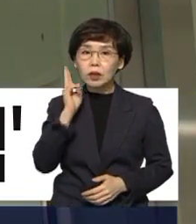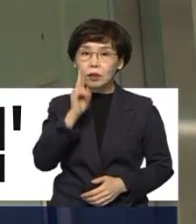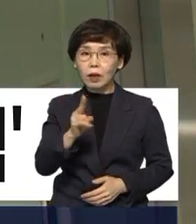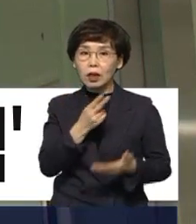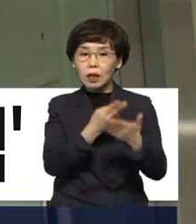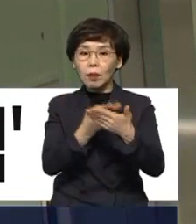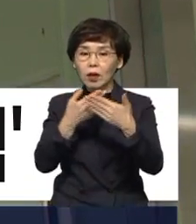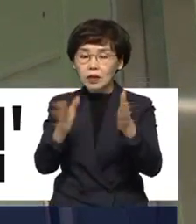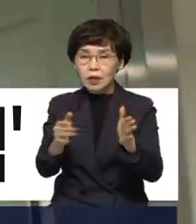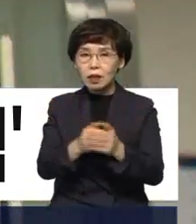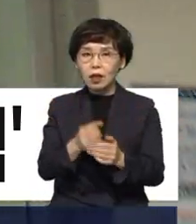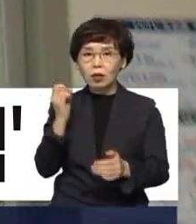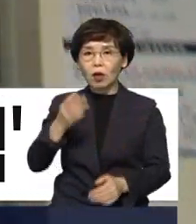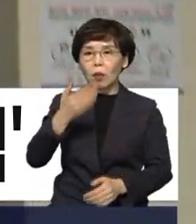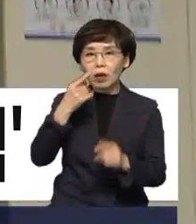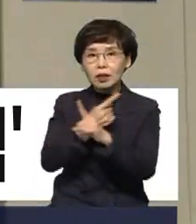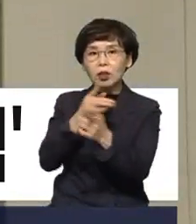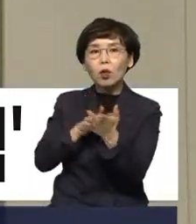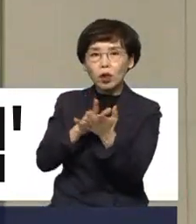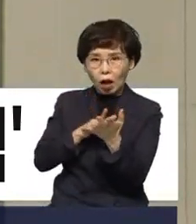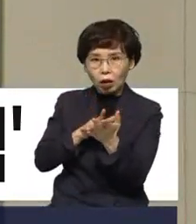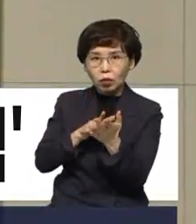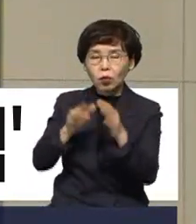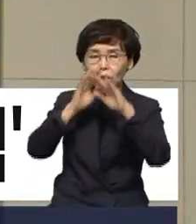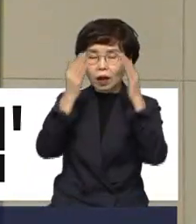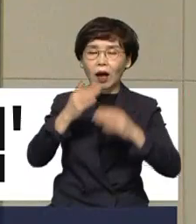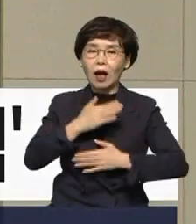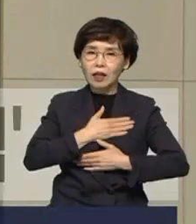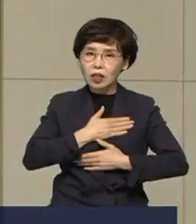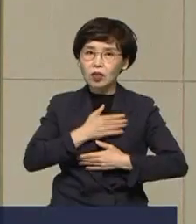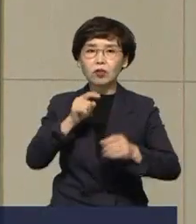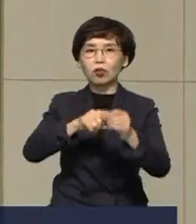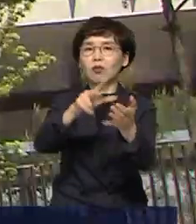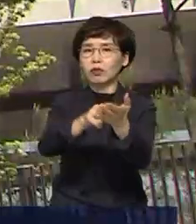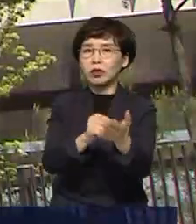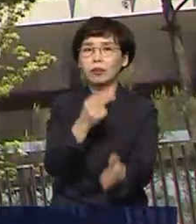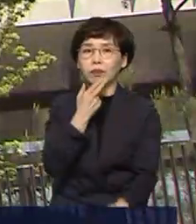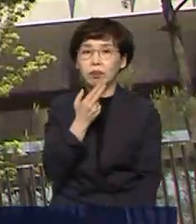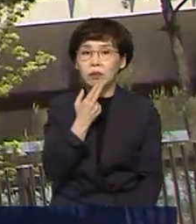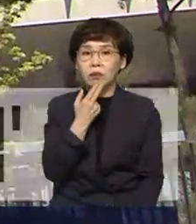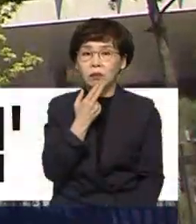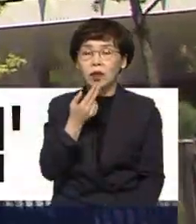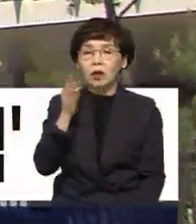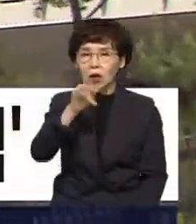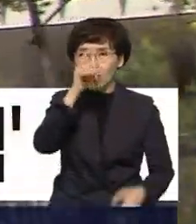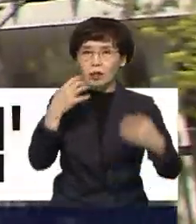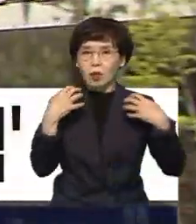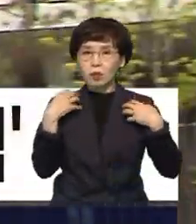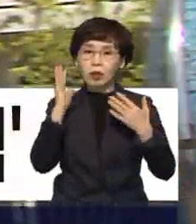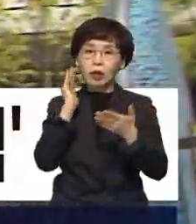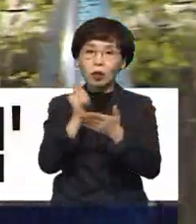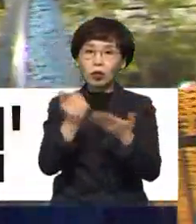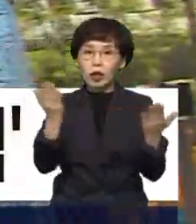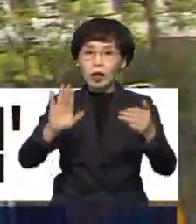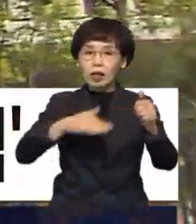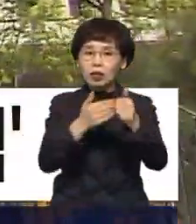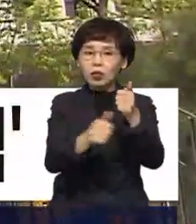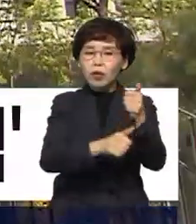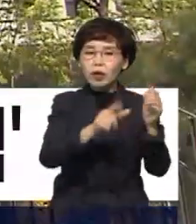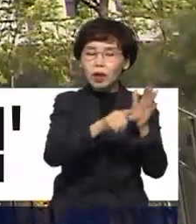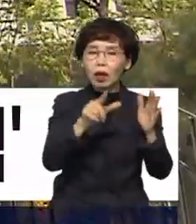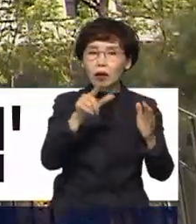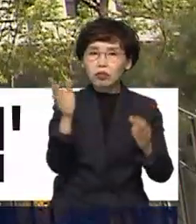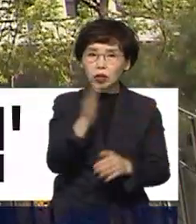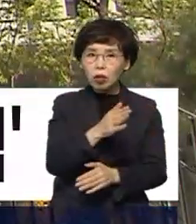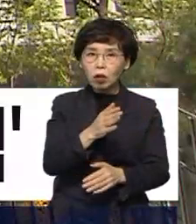중증병상 가동률과 먹는 치료제 수급 모두 안정적인 상황입니다. 다만 정부는 대통령직 인수위 때부터 격리